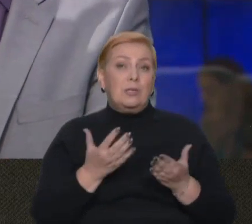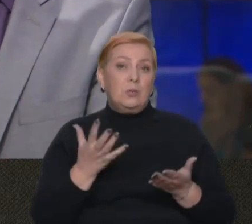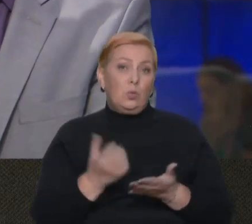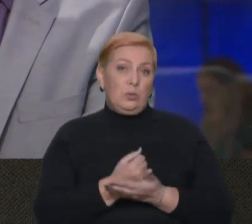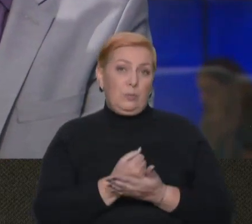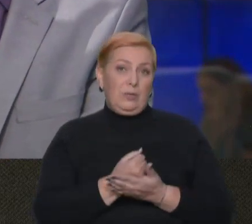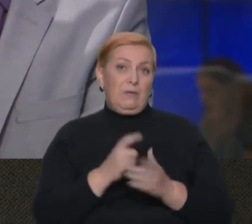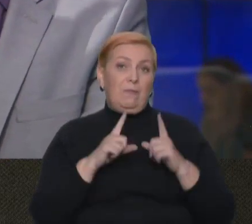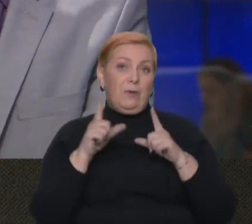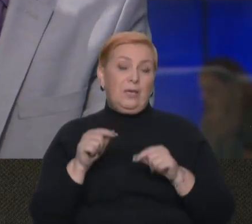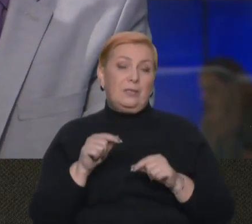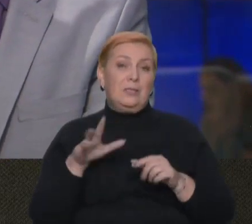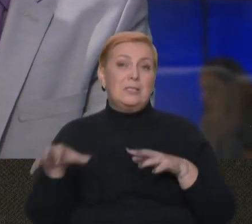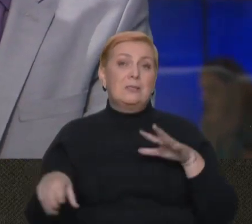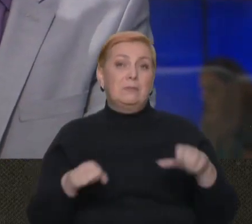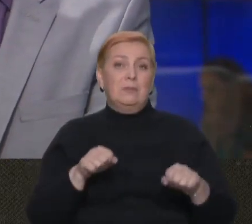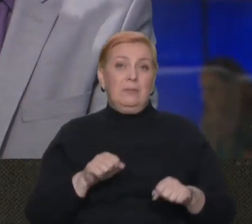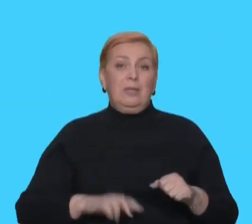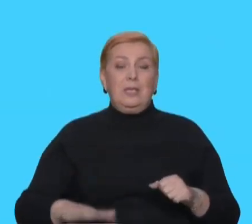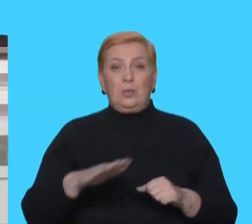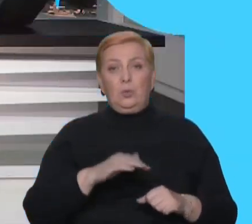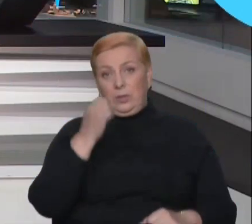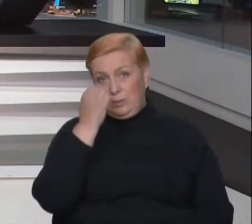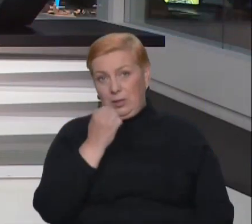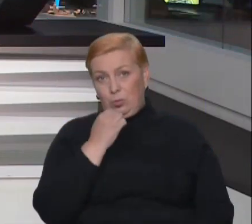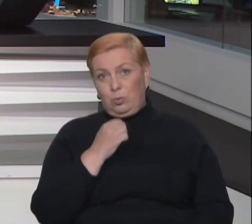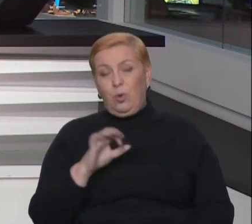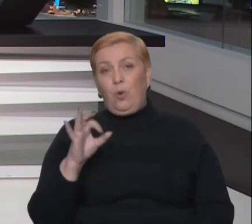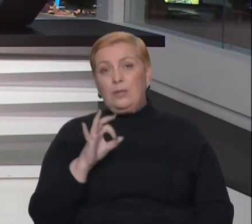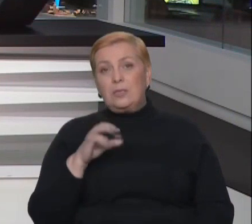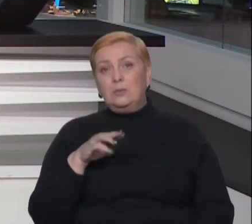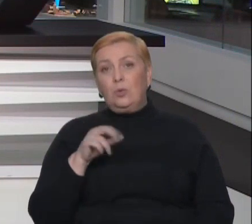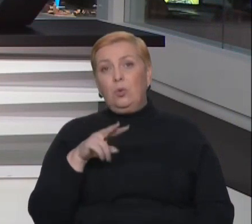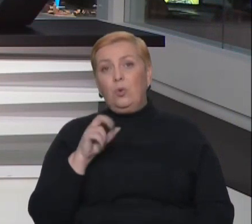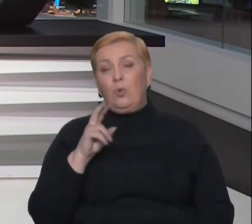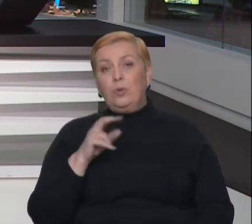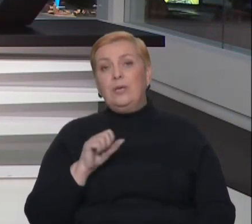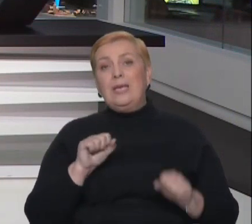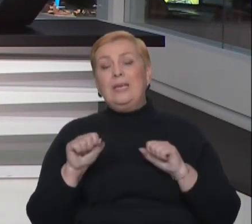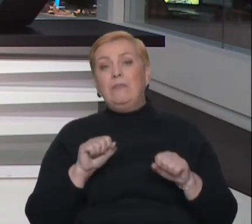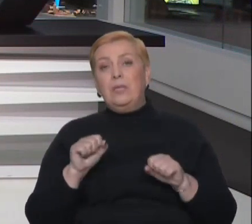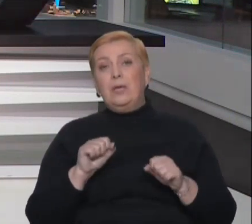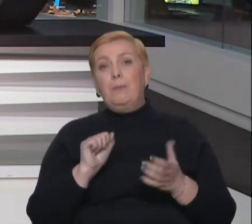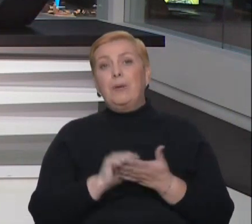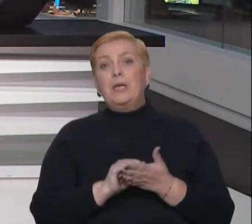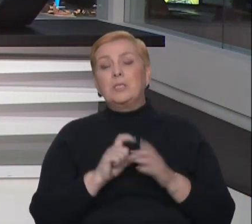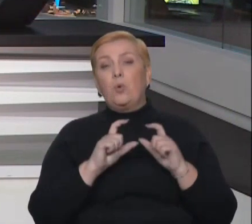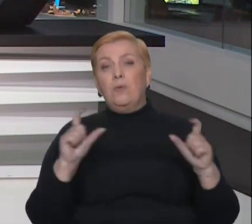з тих територий олександре дуже дякую Олександр толоконников керивник прес офису херсонськой обласной вийськово